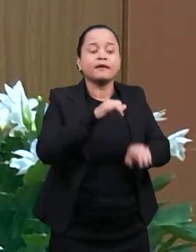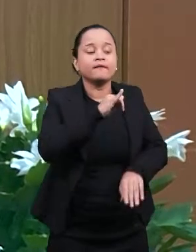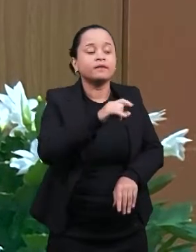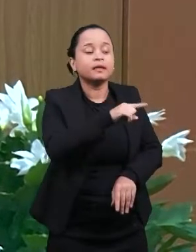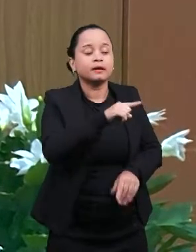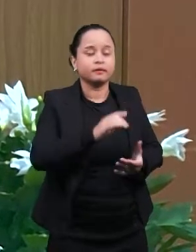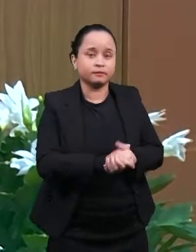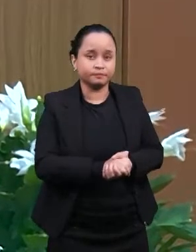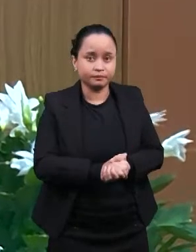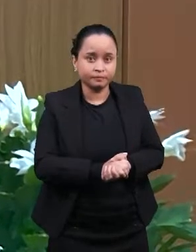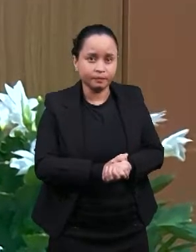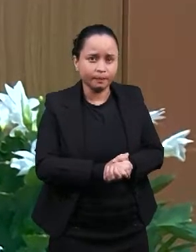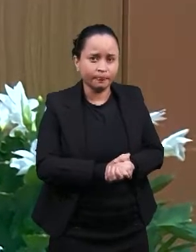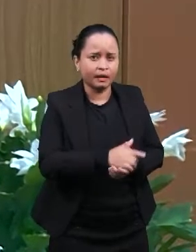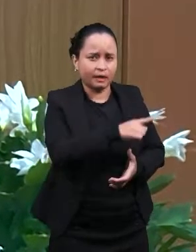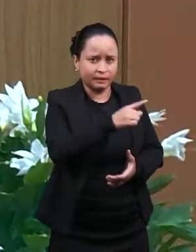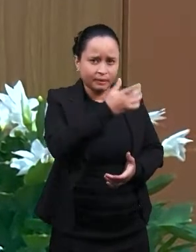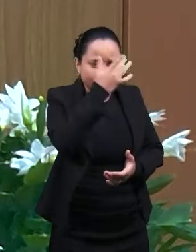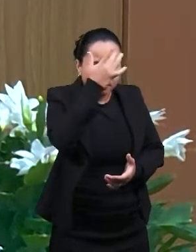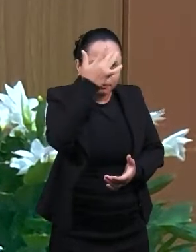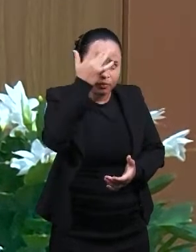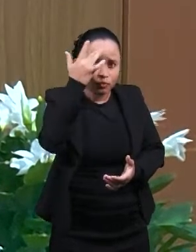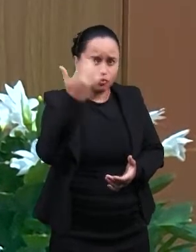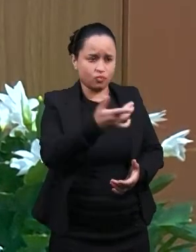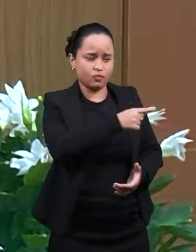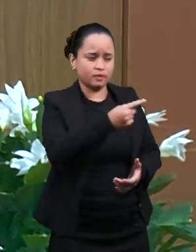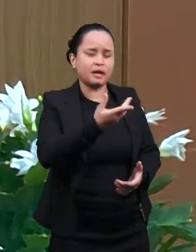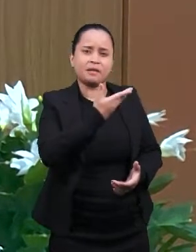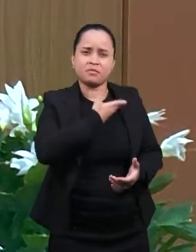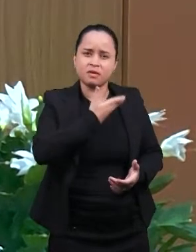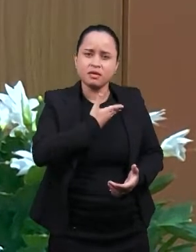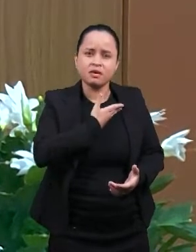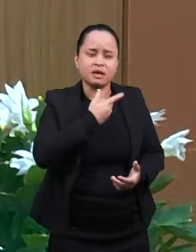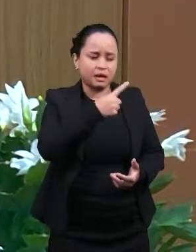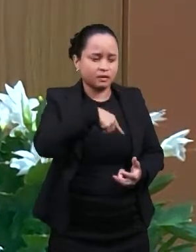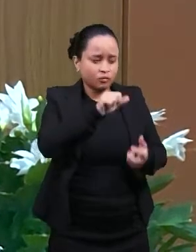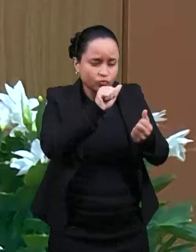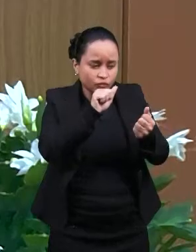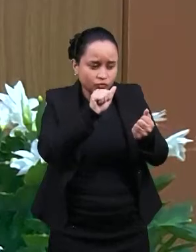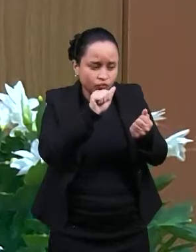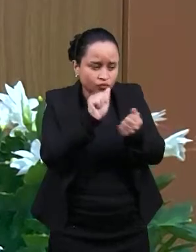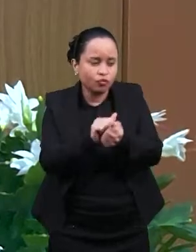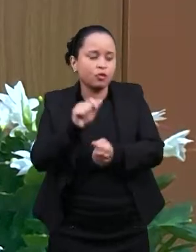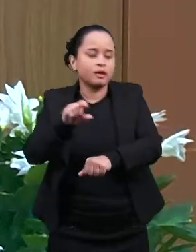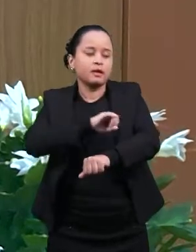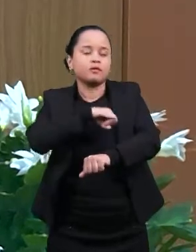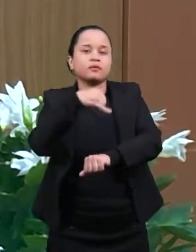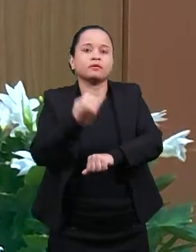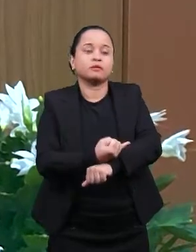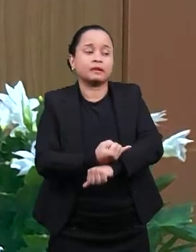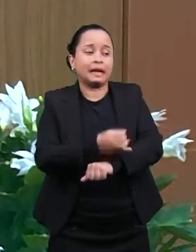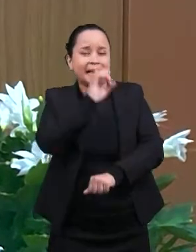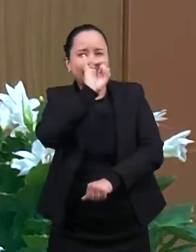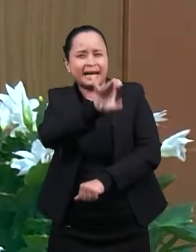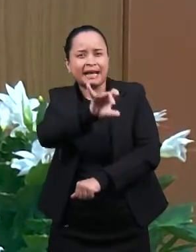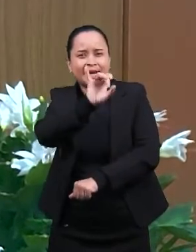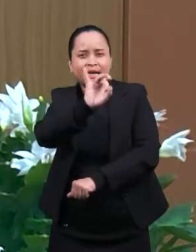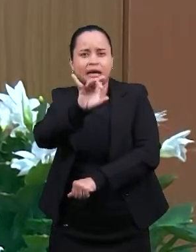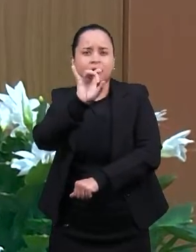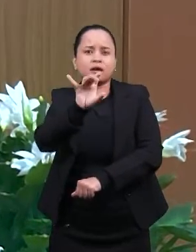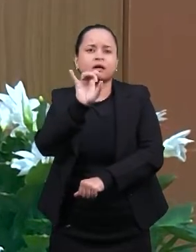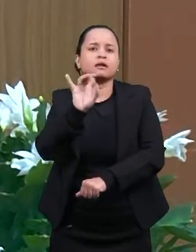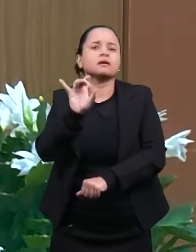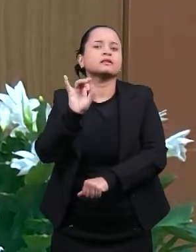ключ, и не скажешь своим братьям, своим друзьям, своим соседям, те, кто живут в Иерусалиме,